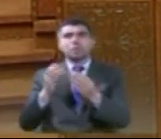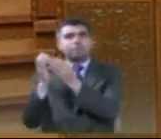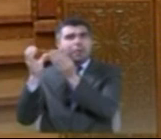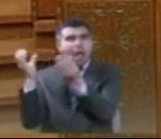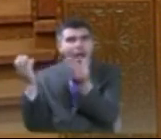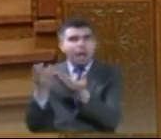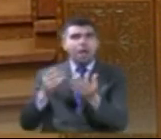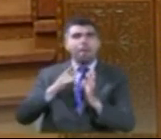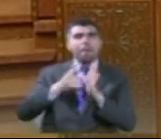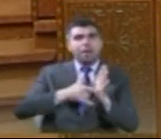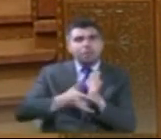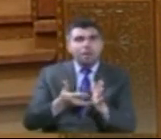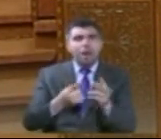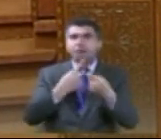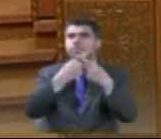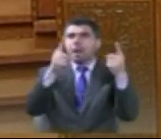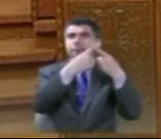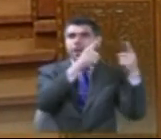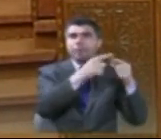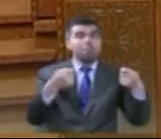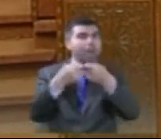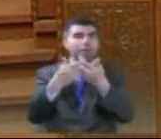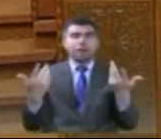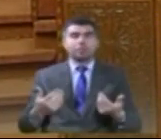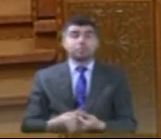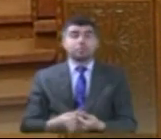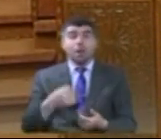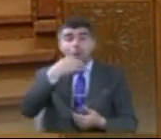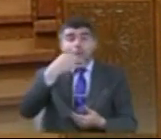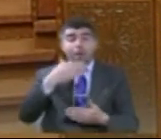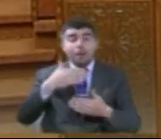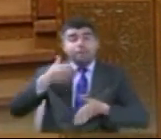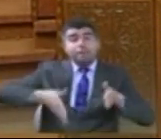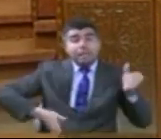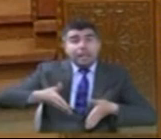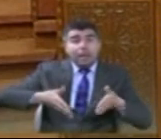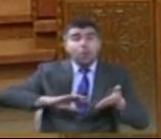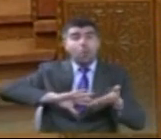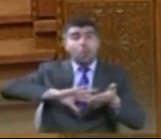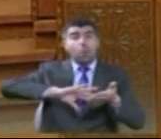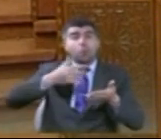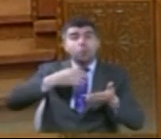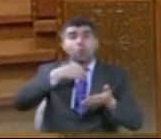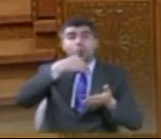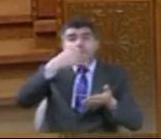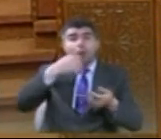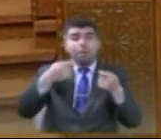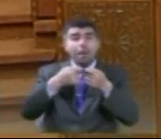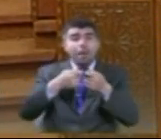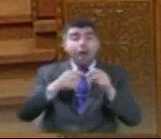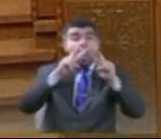يمكننا نتكلموا عليها ويمكننا نحدوها. الطريق التي وقعت فيها الحادثة دعوا السادة النواب يكلفوا لجنة